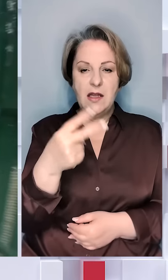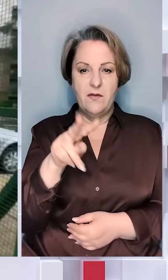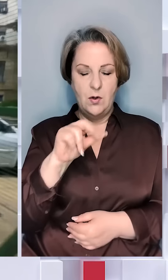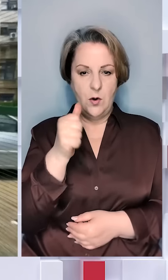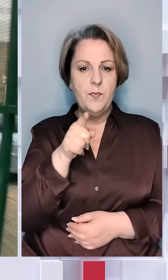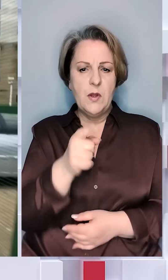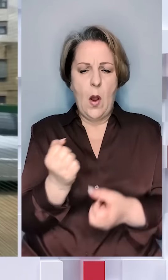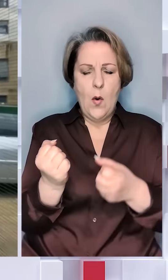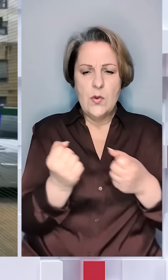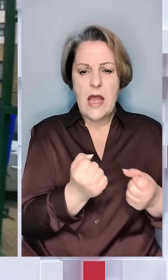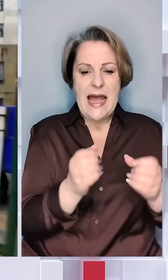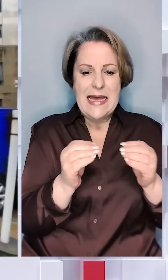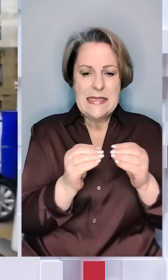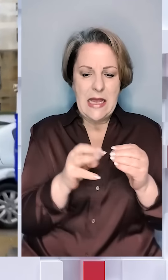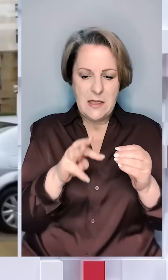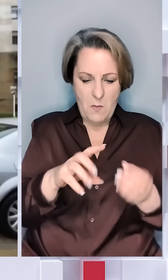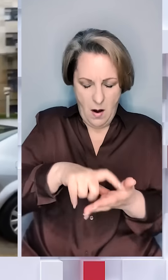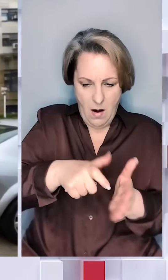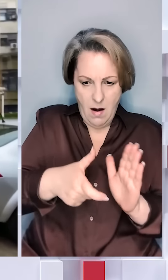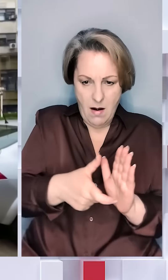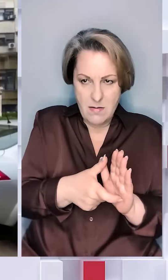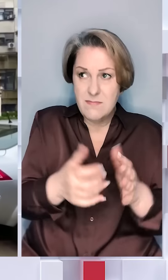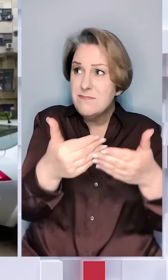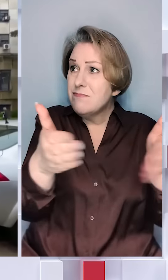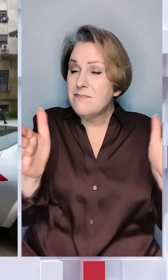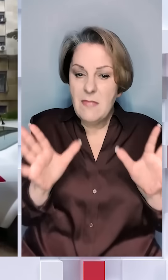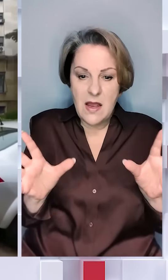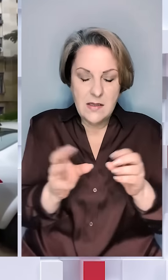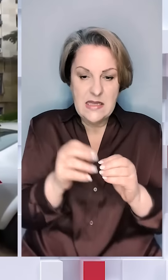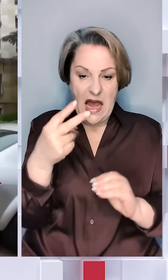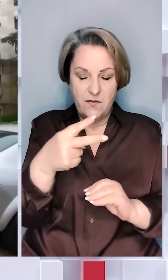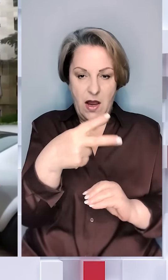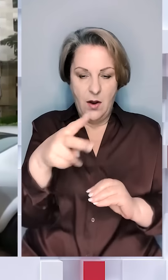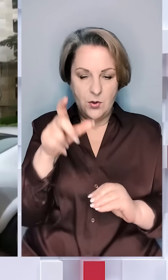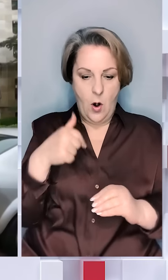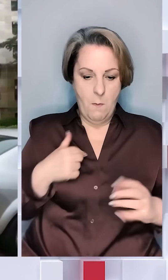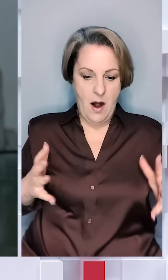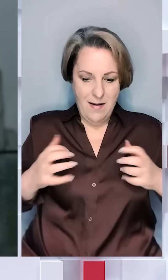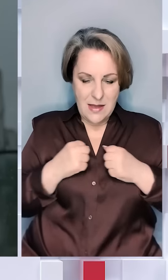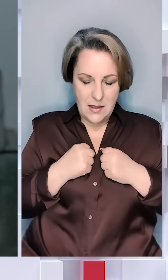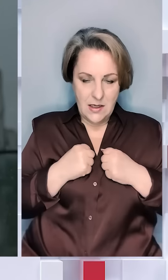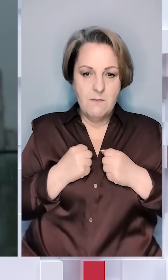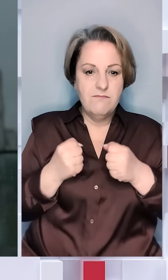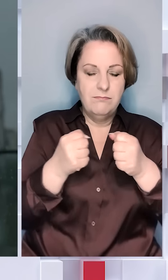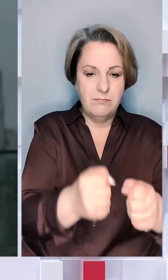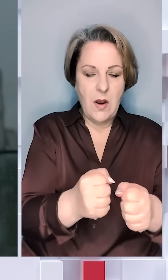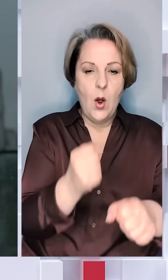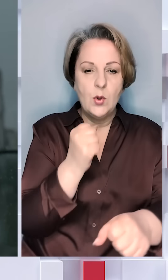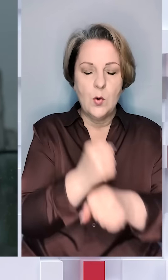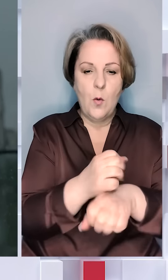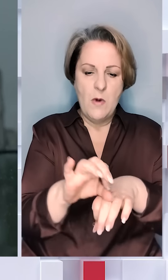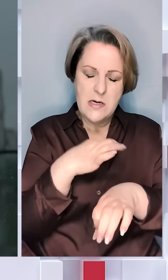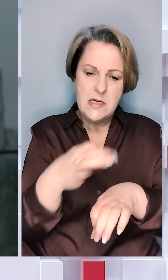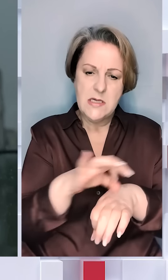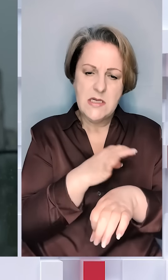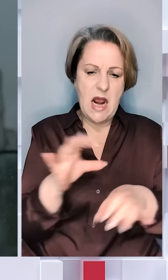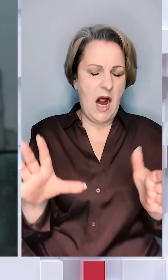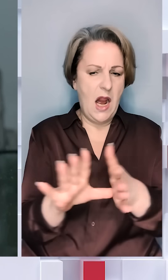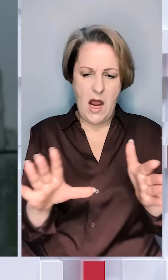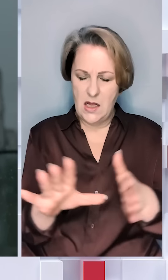2022-му. Його тримали у 10-метровій камері з двома десятками інших людей. Мене затримали на роботі, потім катували,